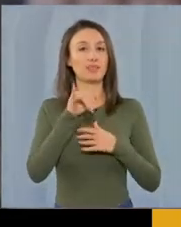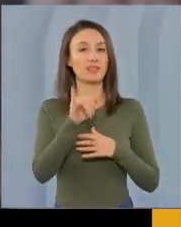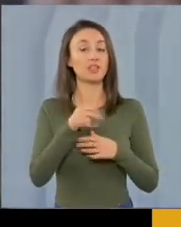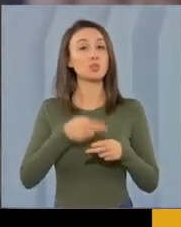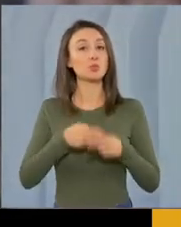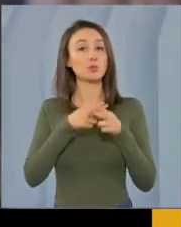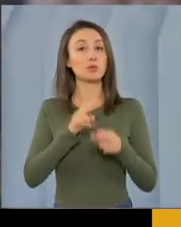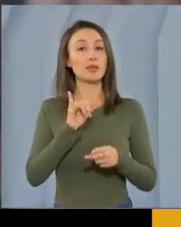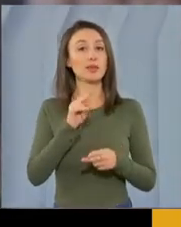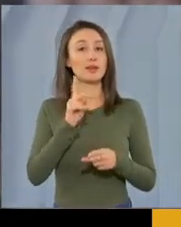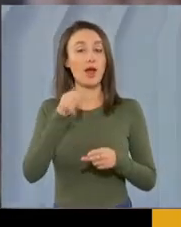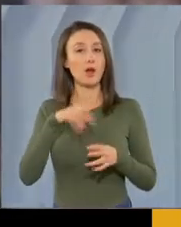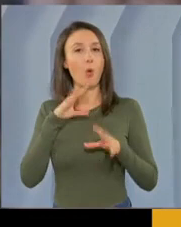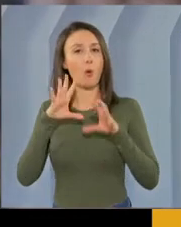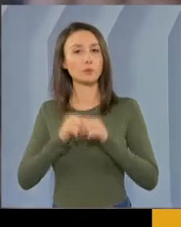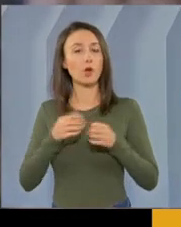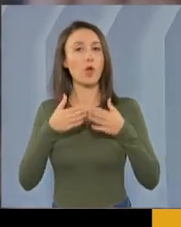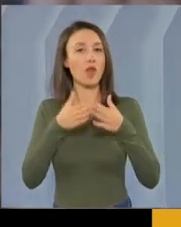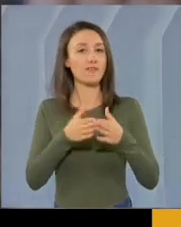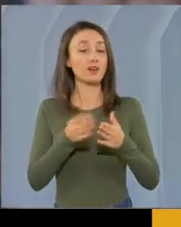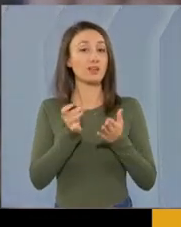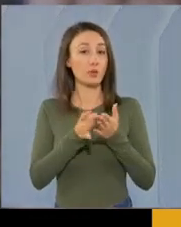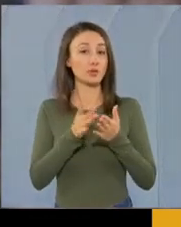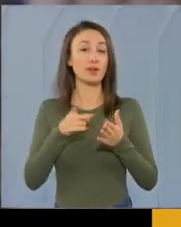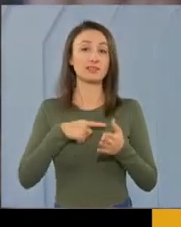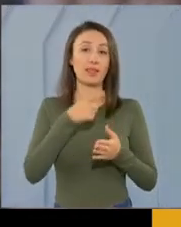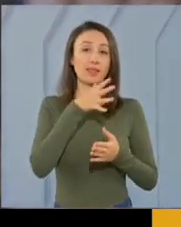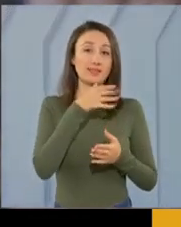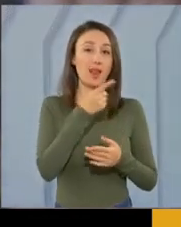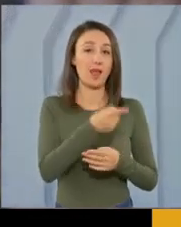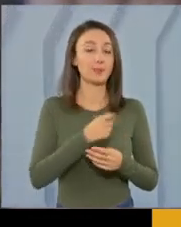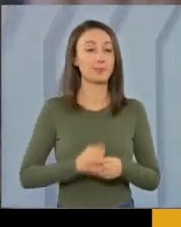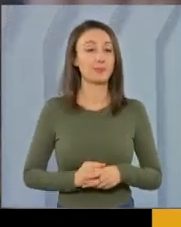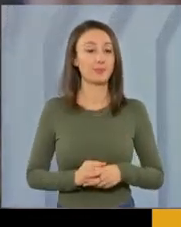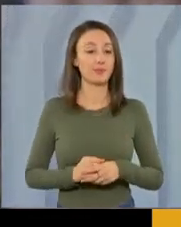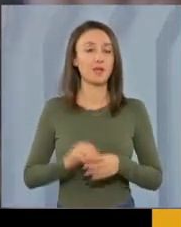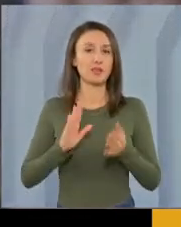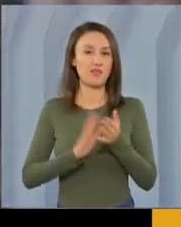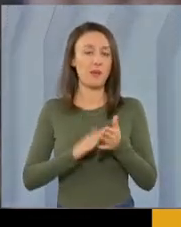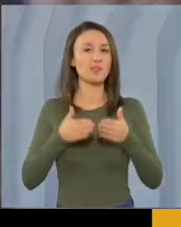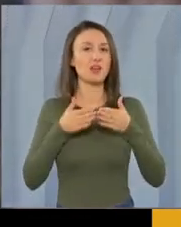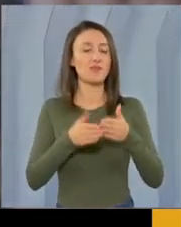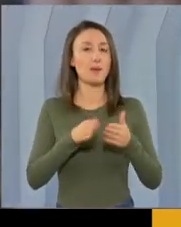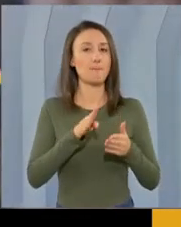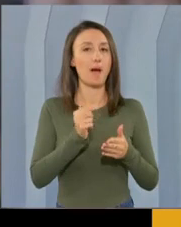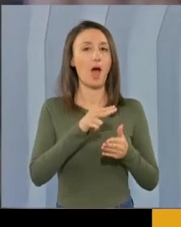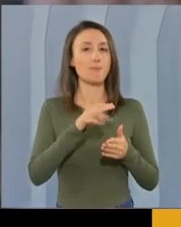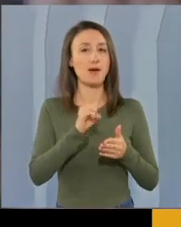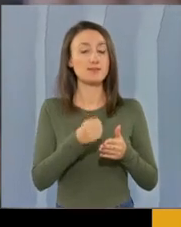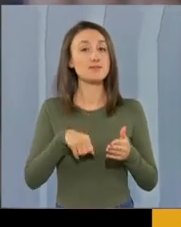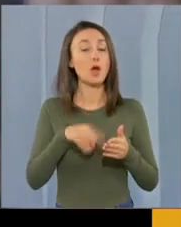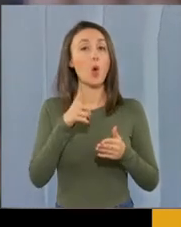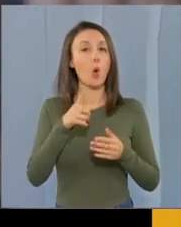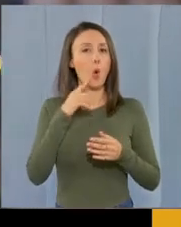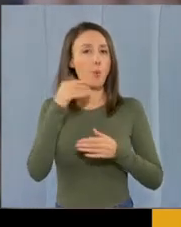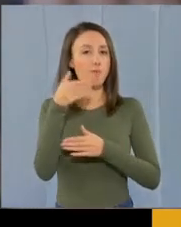Iran au capturat o navă comercială despre care susțin că este israeliană de fapt nava sub pavilion Bahamas aparține unei companii